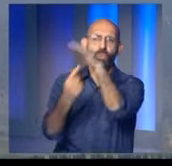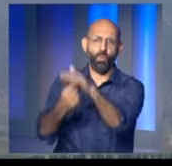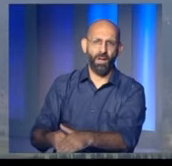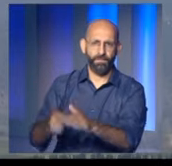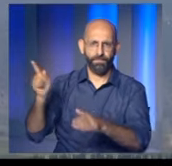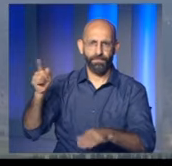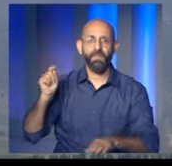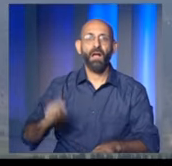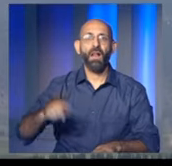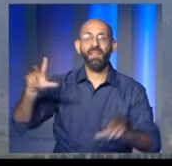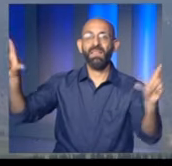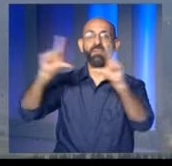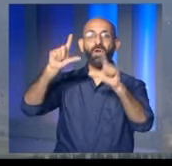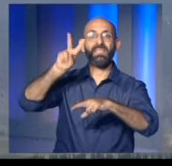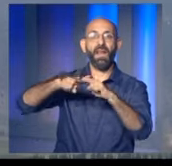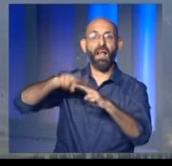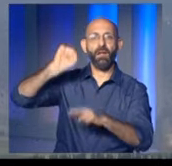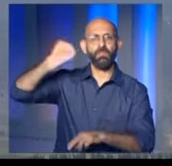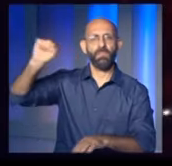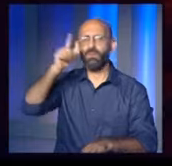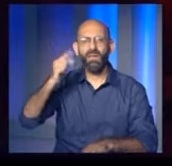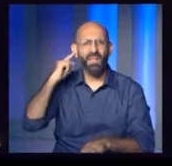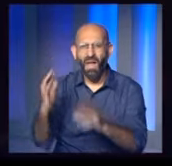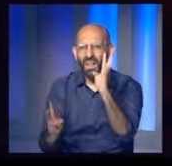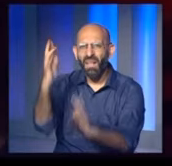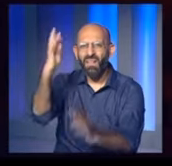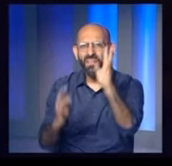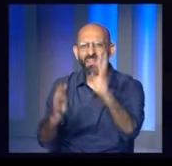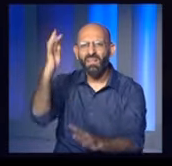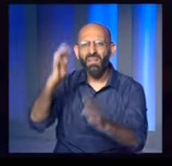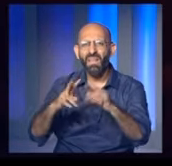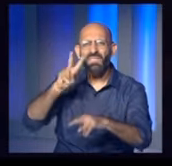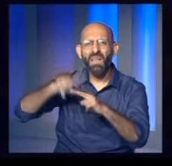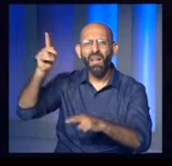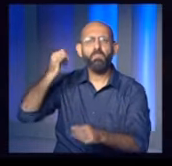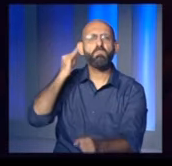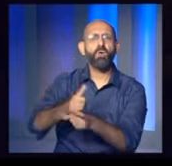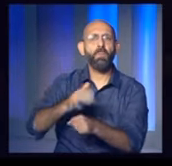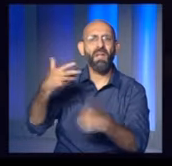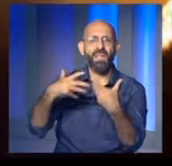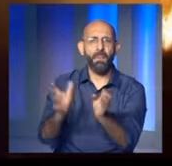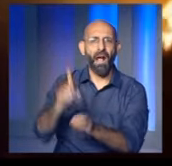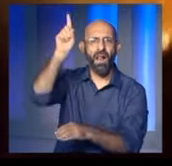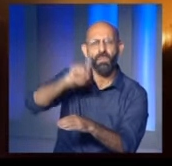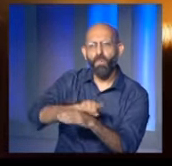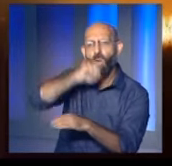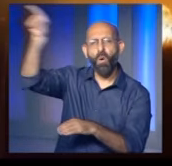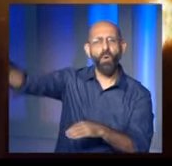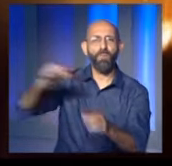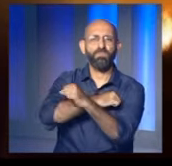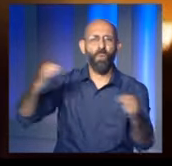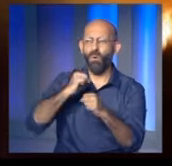قرب صفد. كذلك أفادت القناة 12 الإسرائيلية أن الحرائق التهمت آلاف الدونومات في الجليل